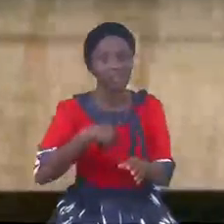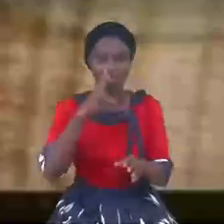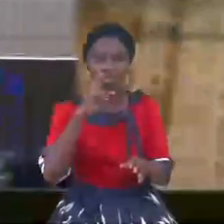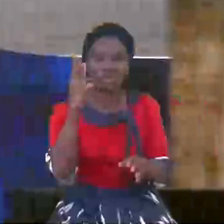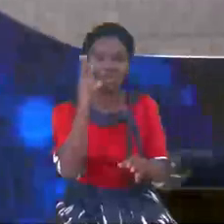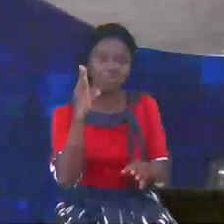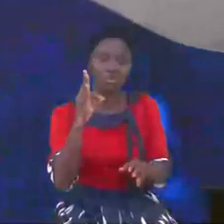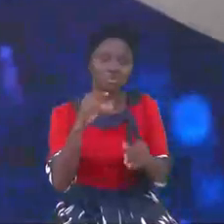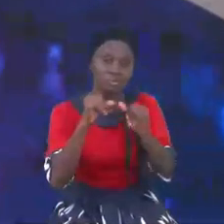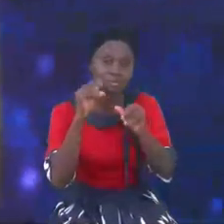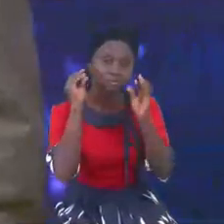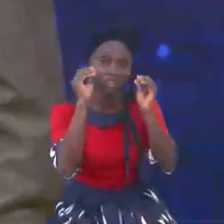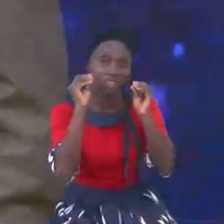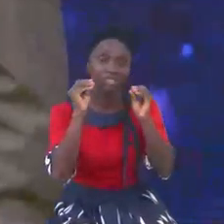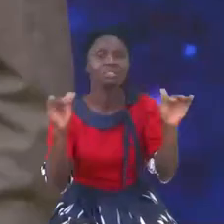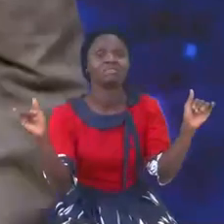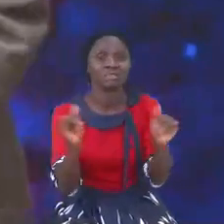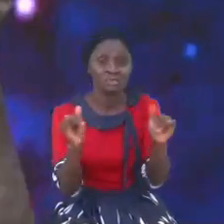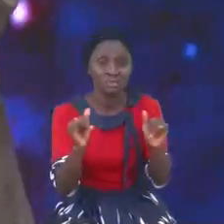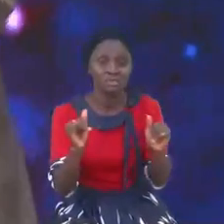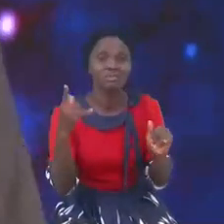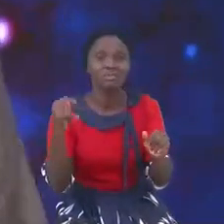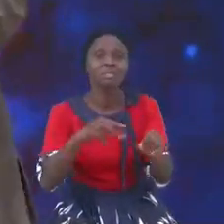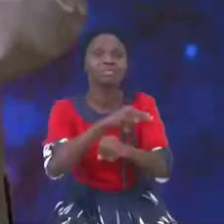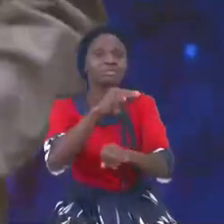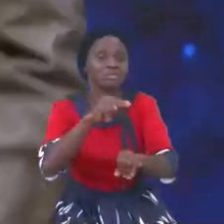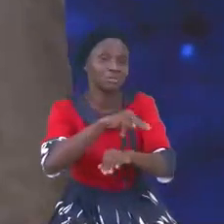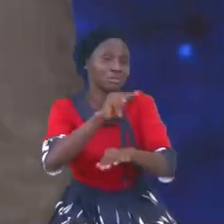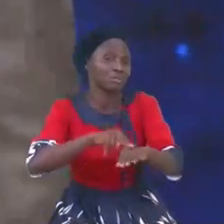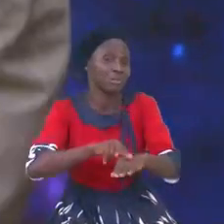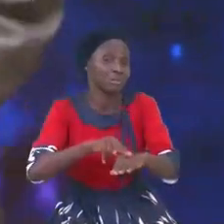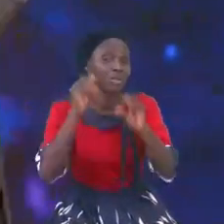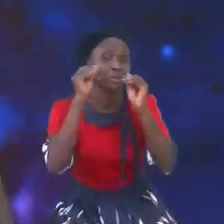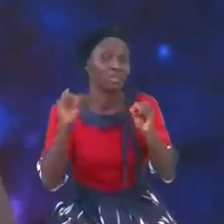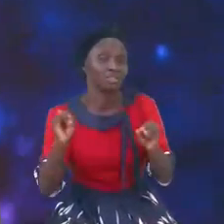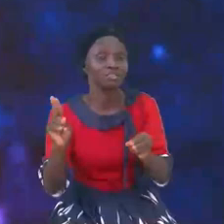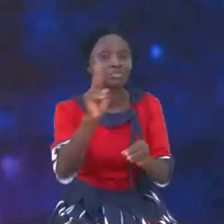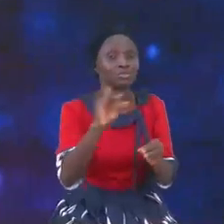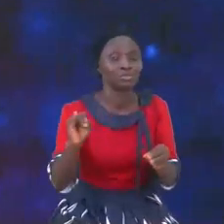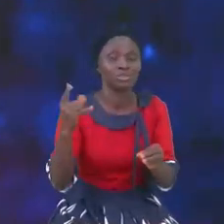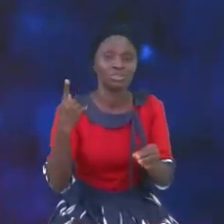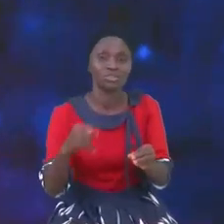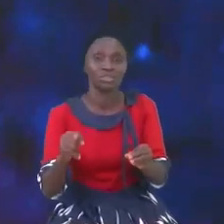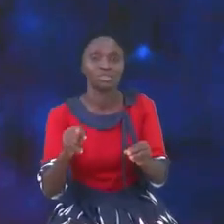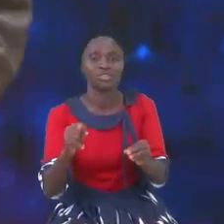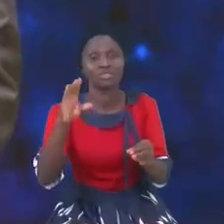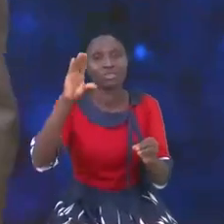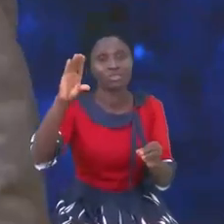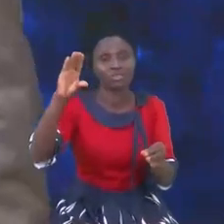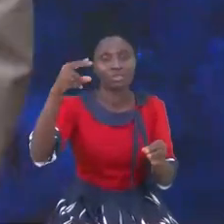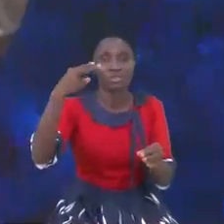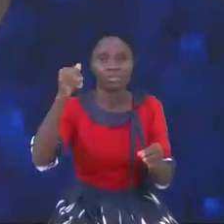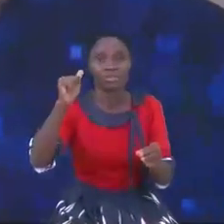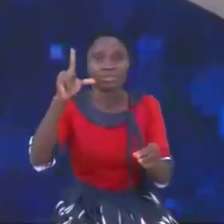le tableau noir avec la craie et le chiffon. Cela n'est plus applicable ce